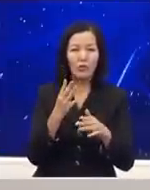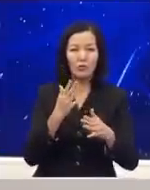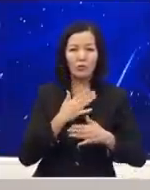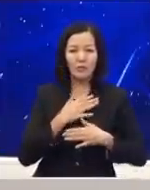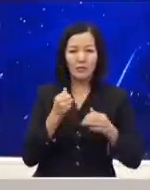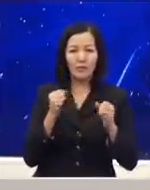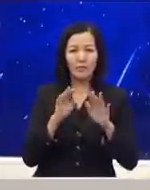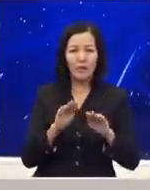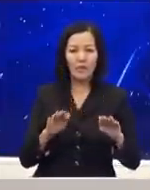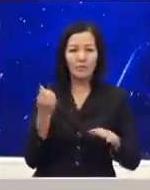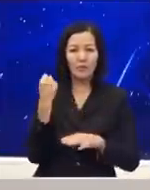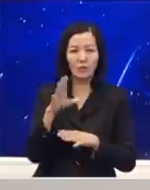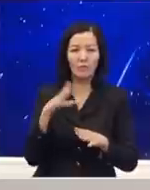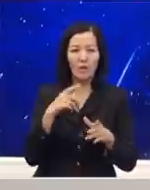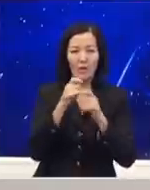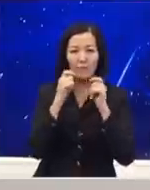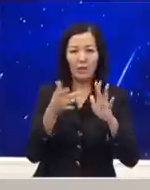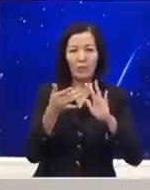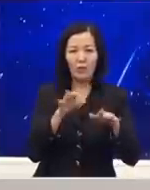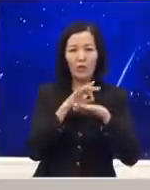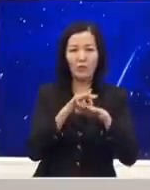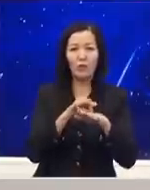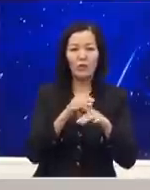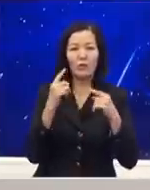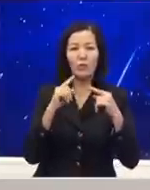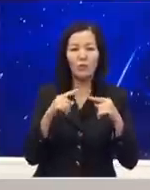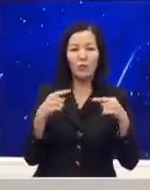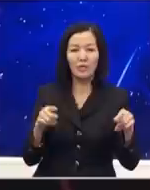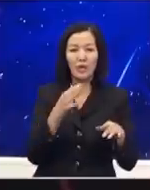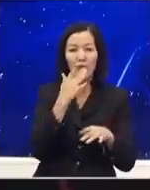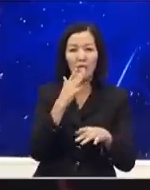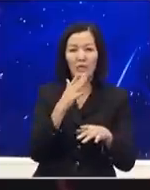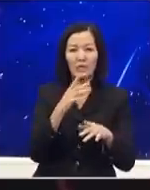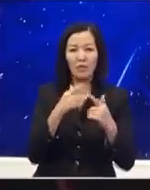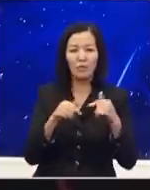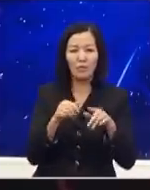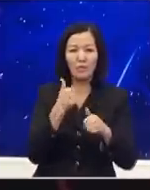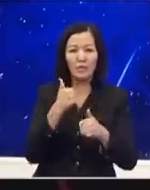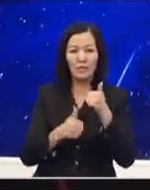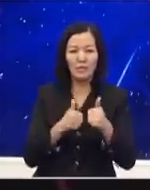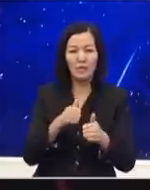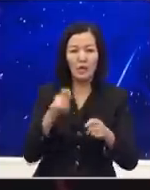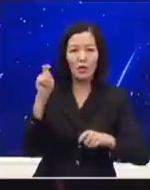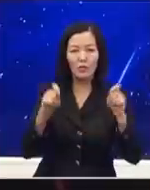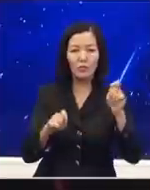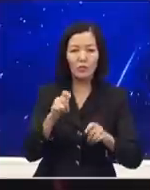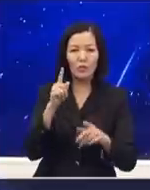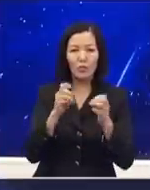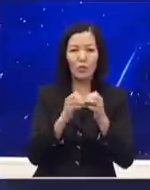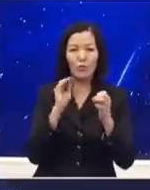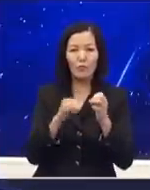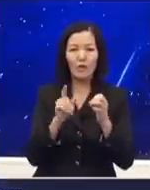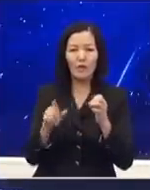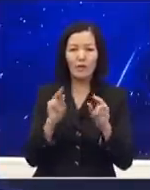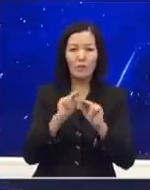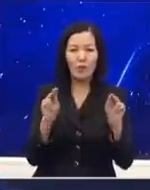жеңімпаз болды. Марапаттау рәсімі онлайн форматта өтті. Өзге этностар арасында ұйымдастырылған сайысқа еліміздің түкпір-түкпірінен 10 мыңнан астам